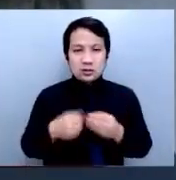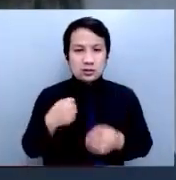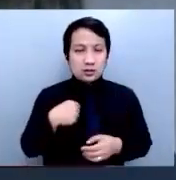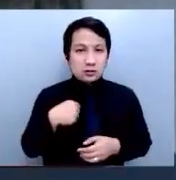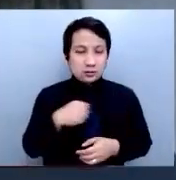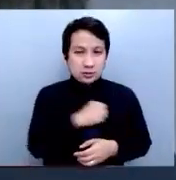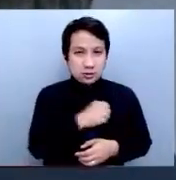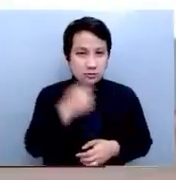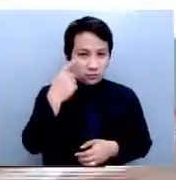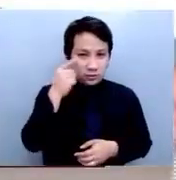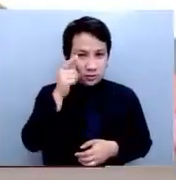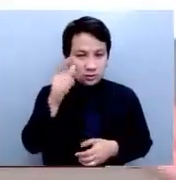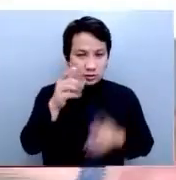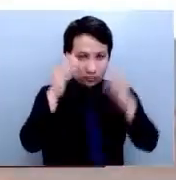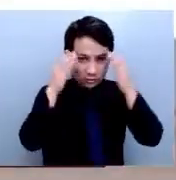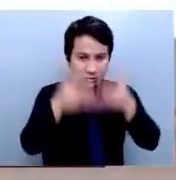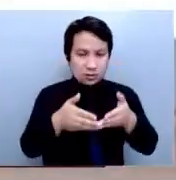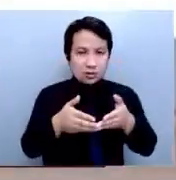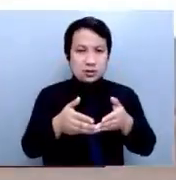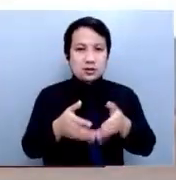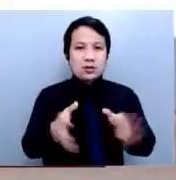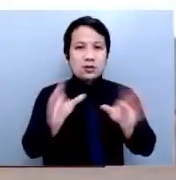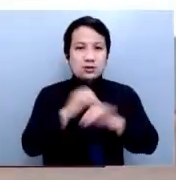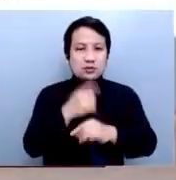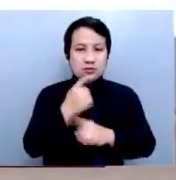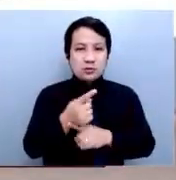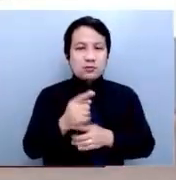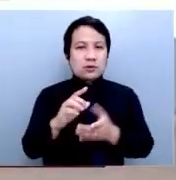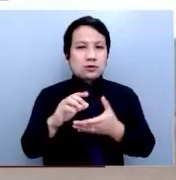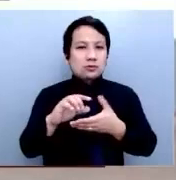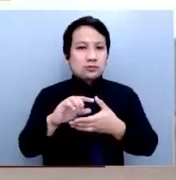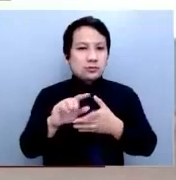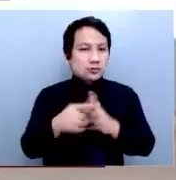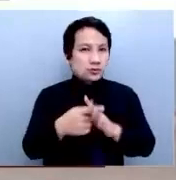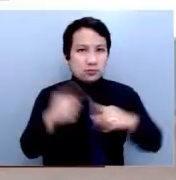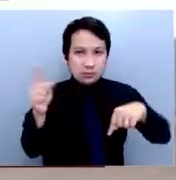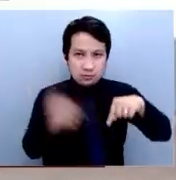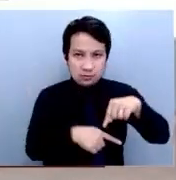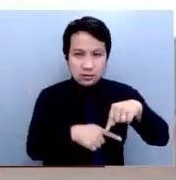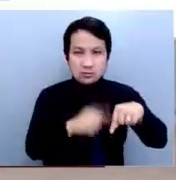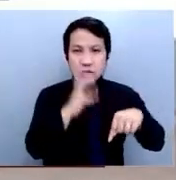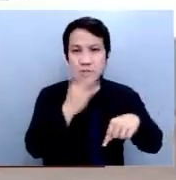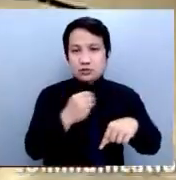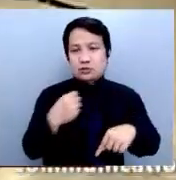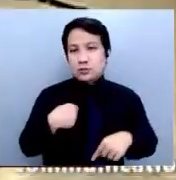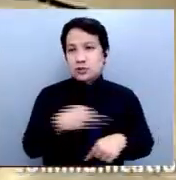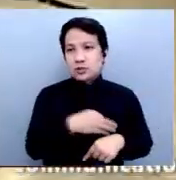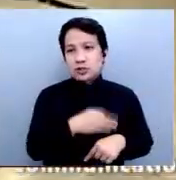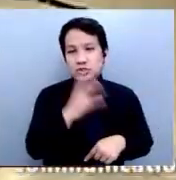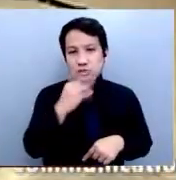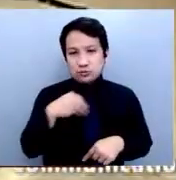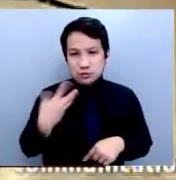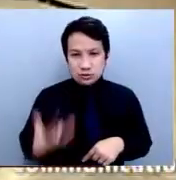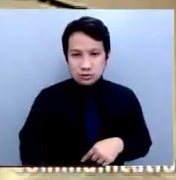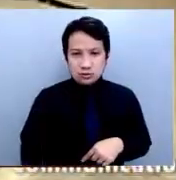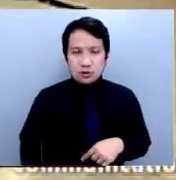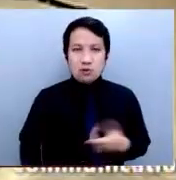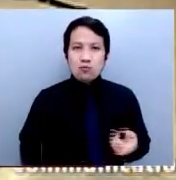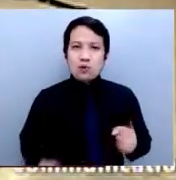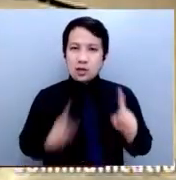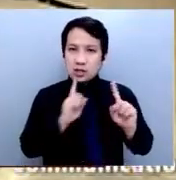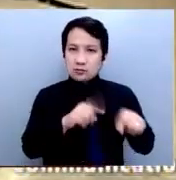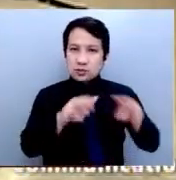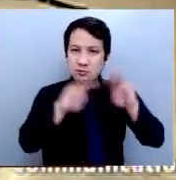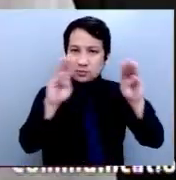na matutuldukan lang ang katiwalian kung mapapanagot ang mga opisyal na sangkot mismo rito. Wala pang tugon ng palasyo